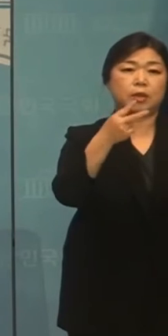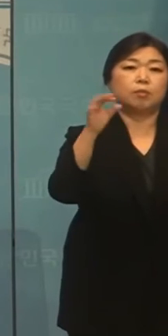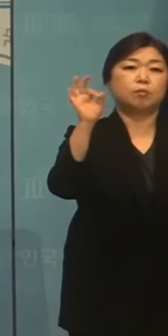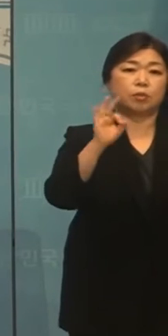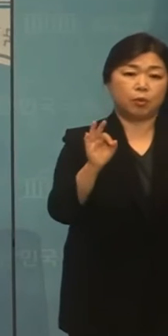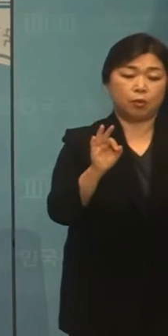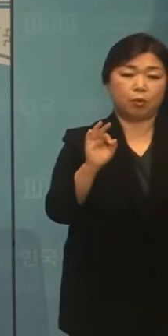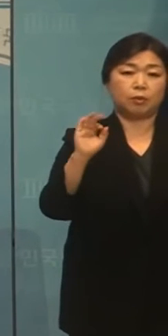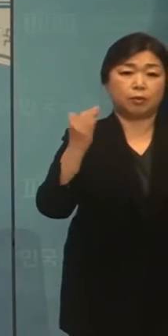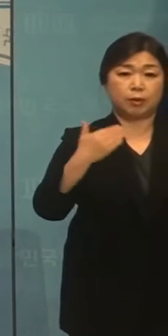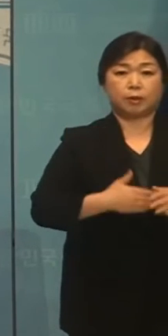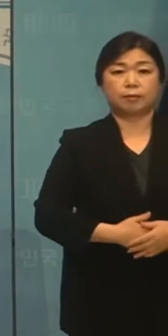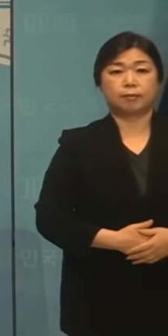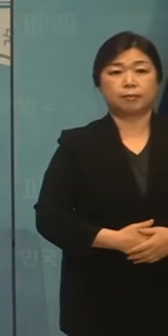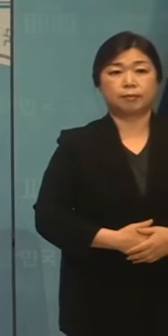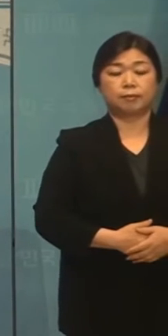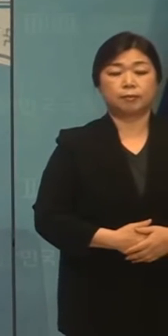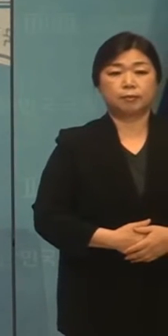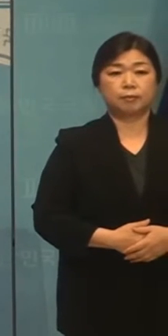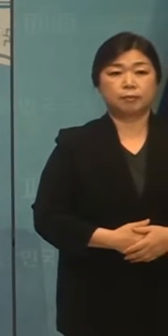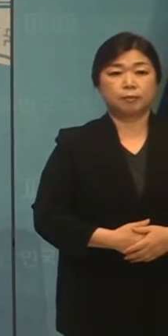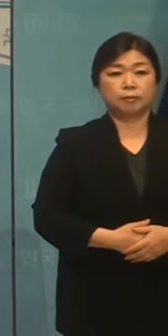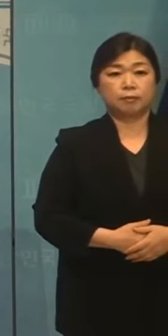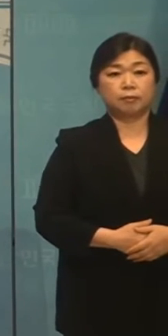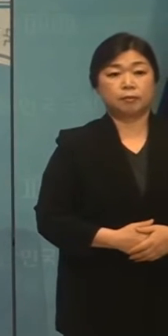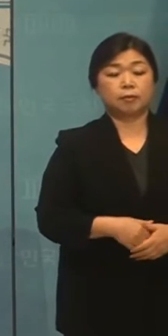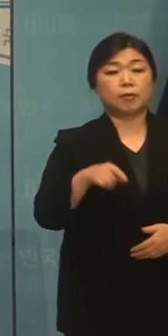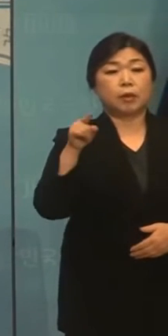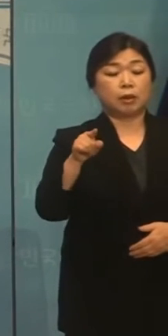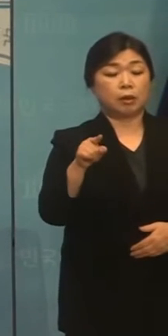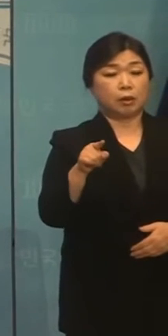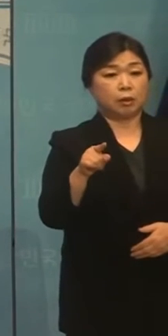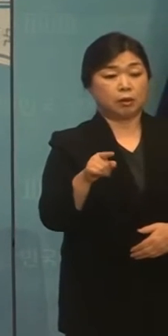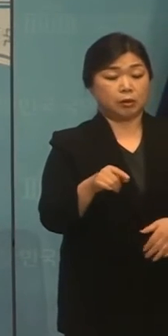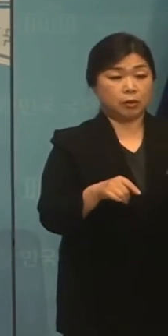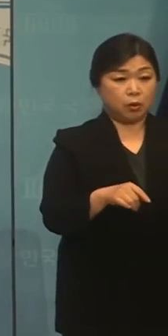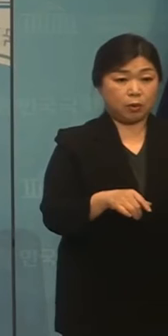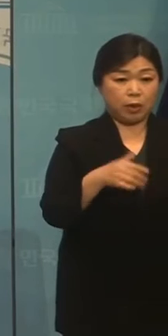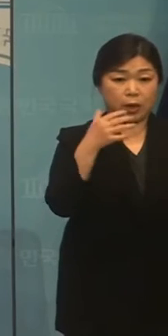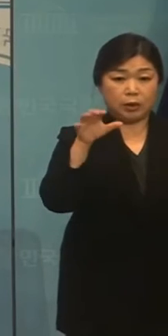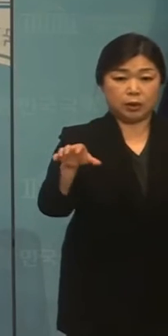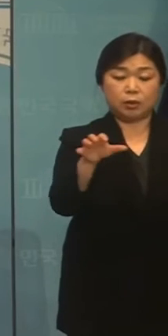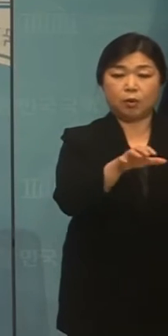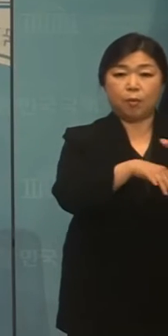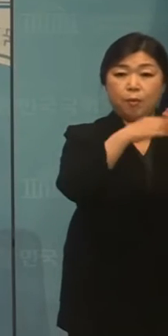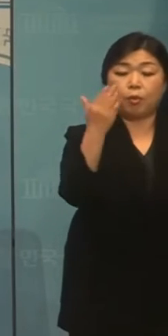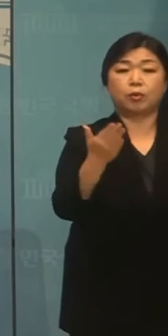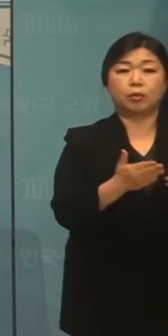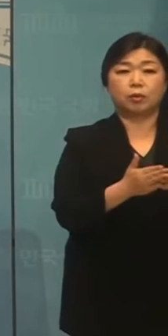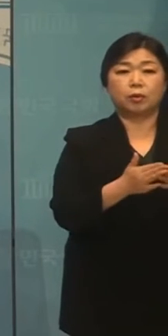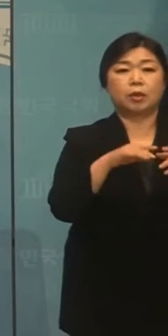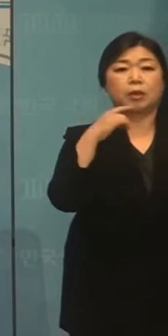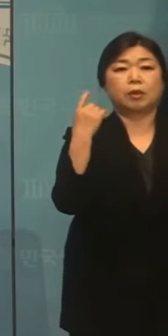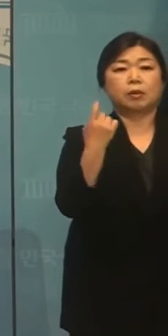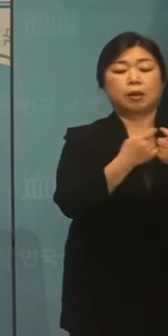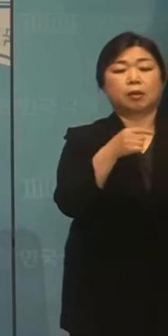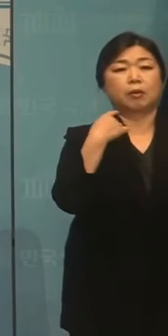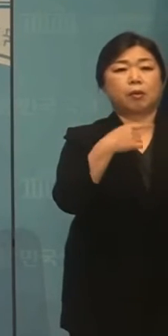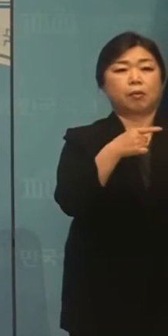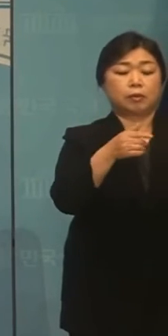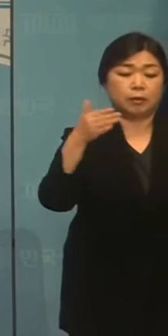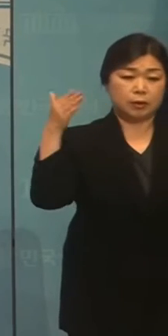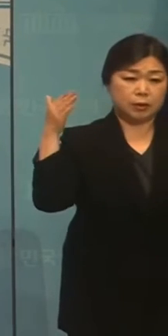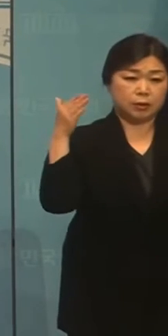43.2%에 해당하는 수치였습니다. 그 10개 지역은 모두 사교육